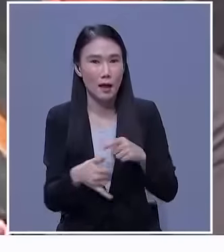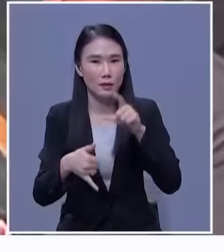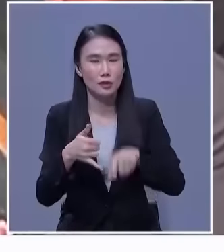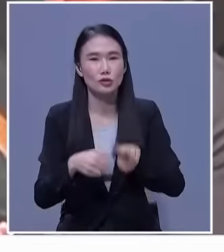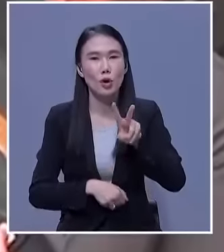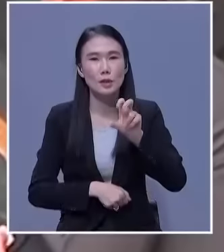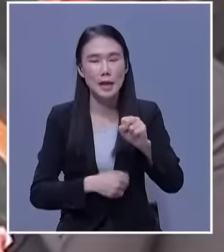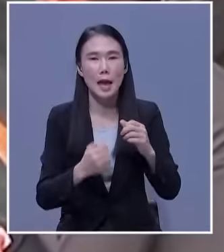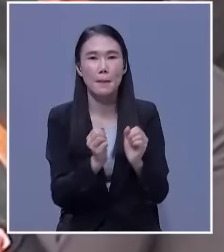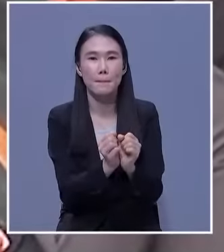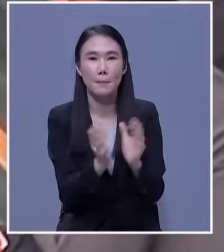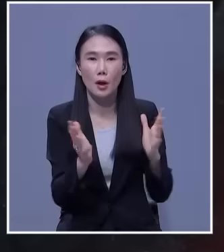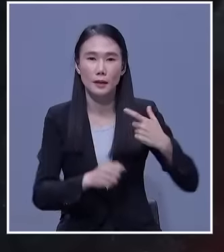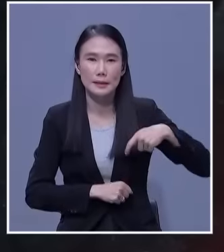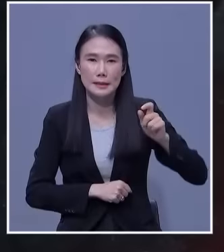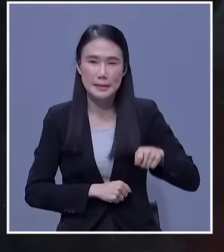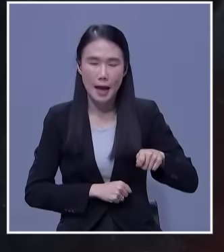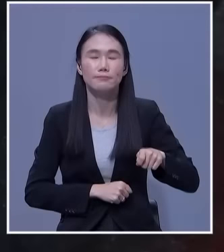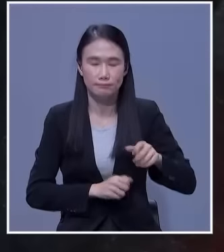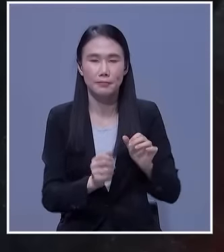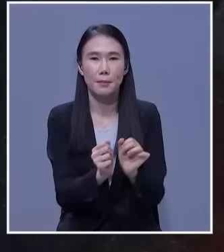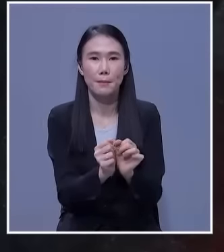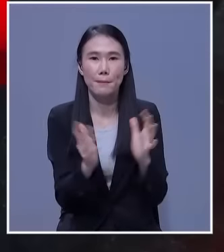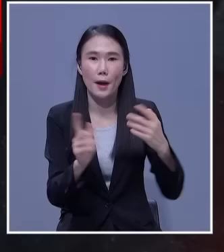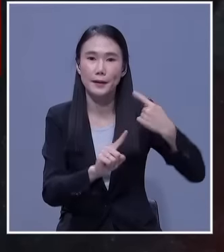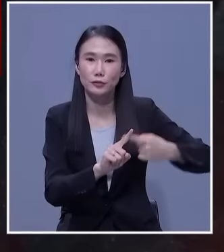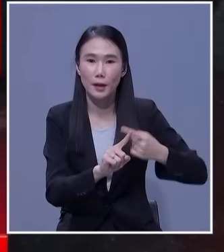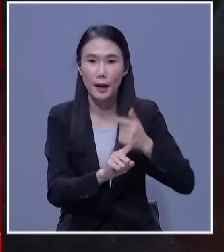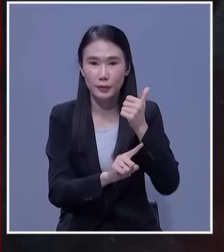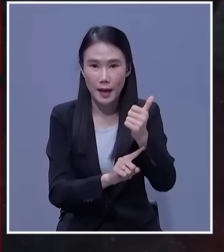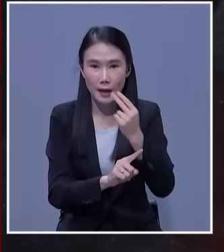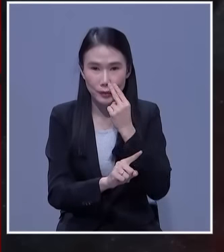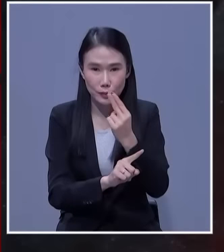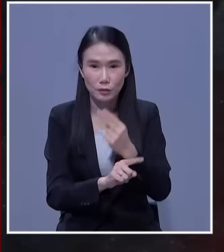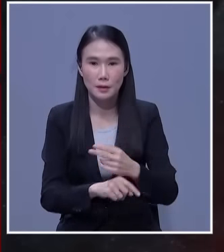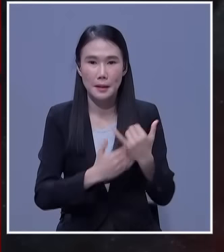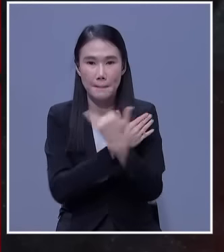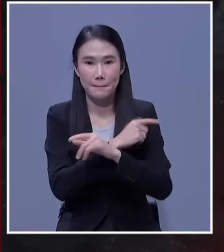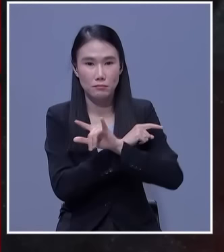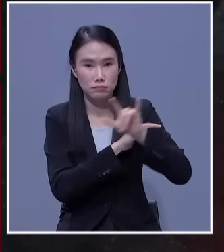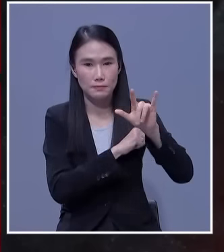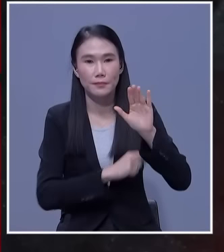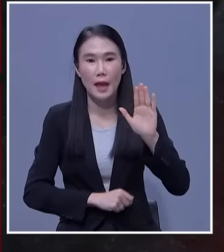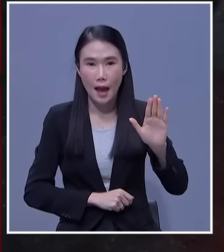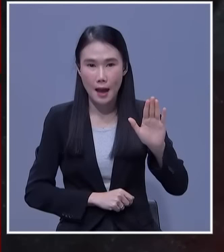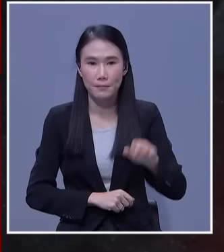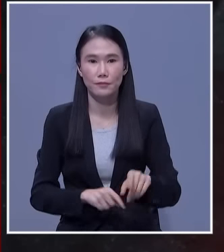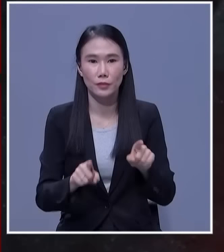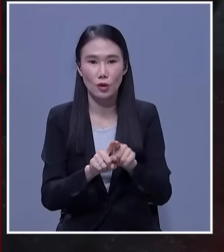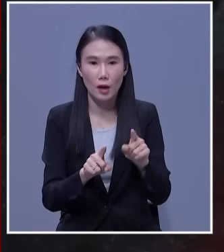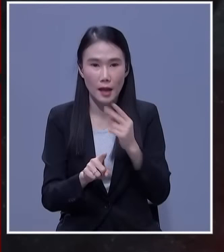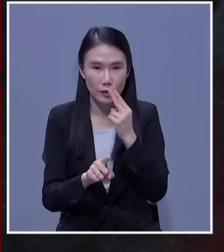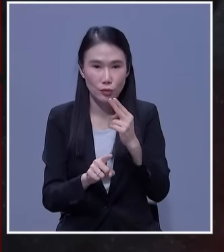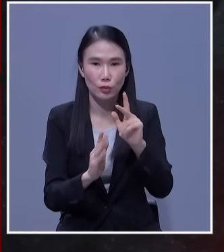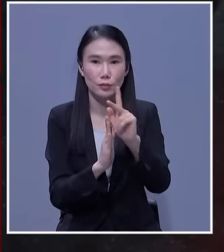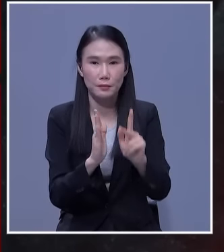ด 200,000 บาทซึ่งศาลพิจารณาแล้วสมควรให้ปล่อยตัวชั่วคราวโดยมีเงื่อนไขห้ามเดินทางออกนอกประเทศและให้ไปรายงานตัวตาม